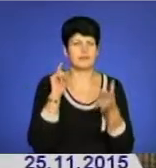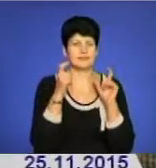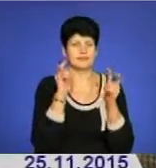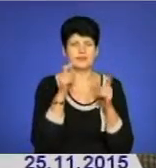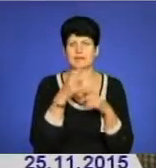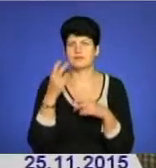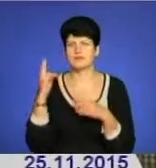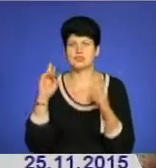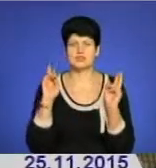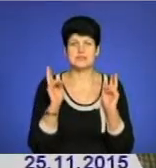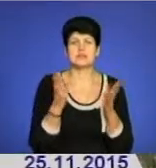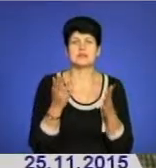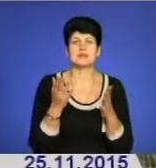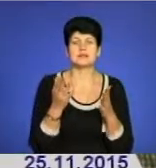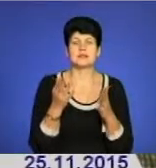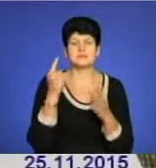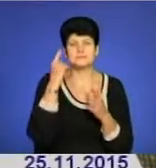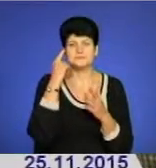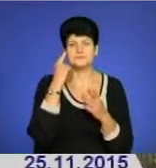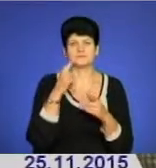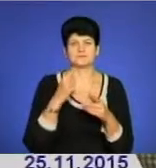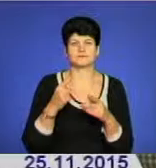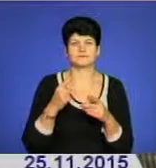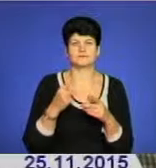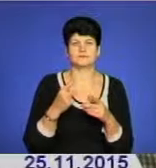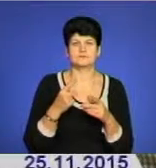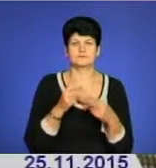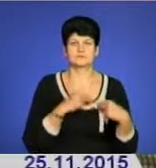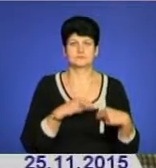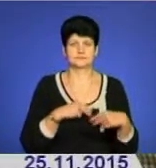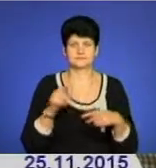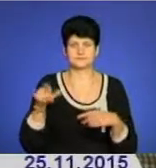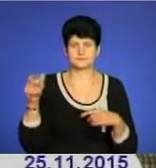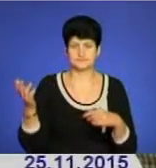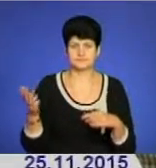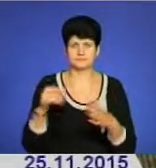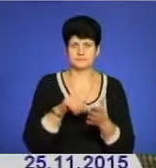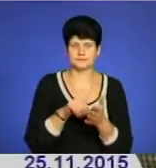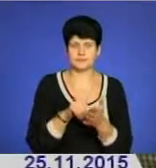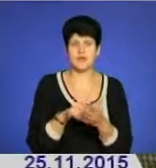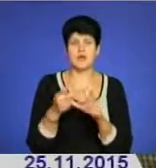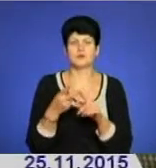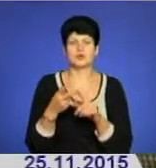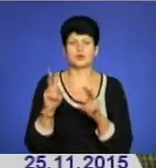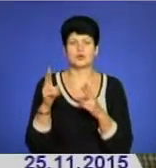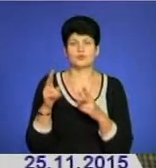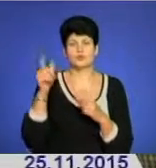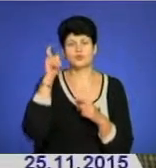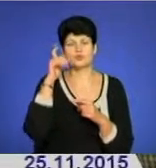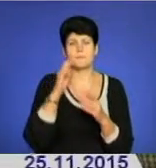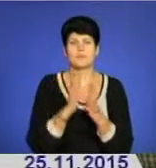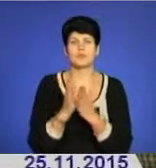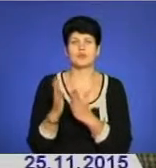озираючись на позицію конвою, персоналу. А другий кіноклуб працює в Чорткові при бібліотеці на